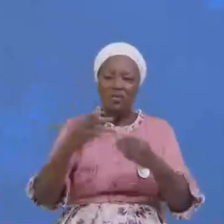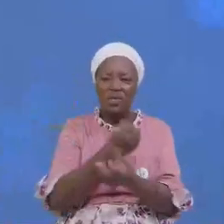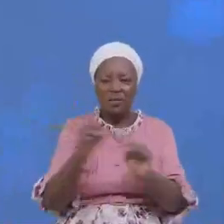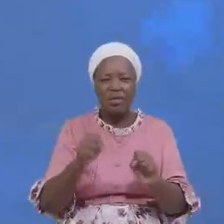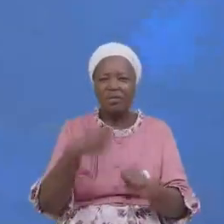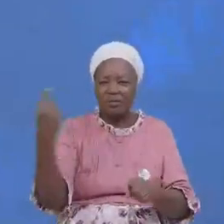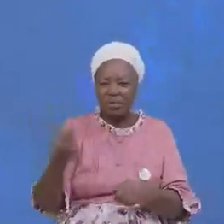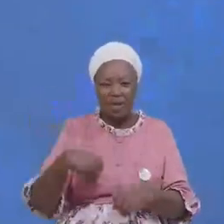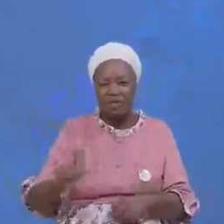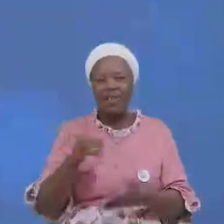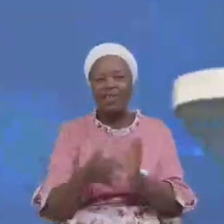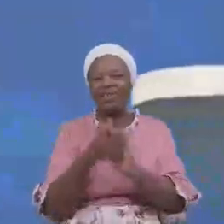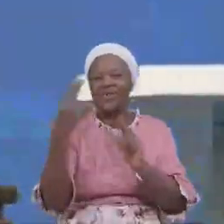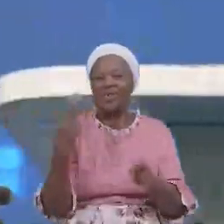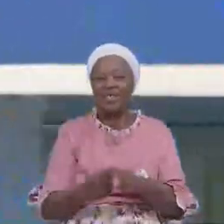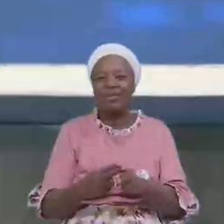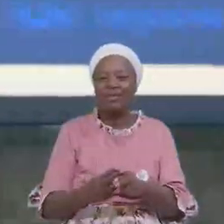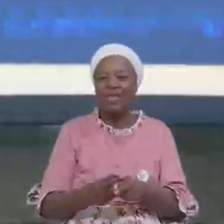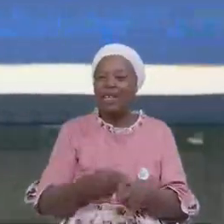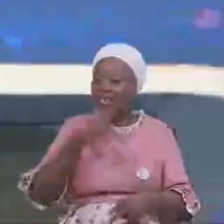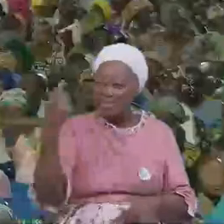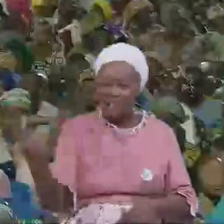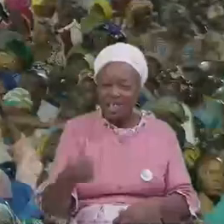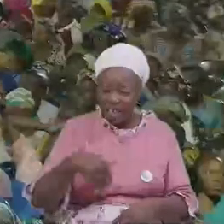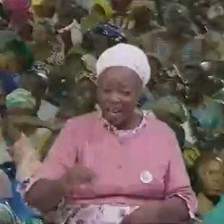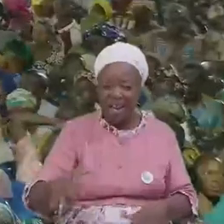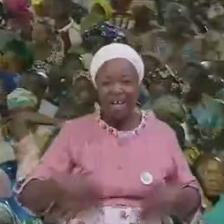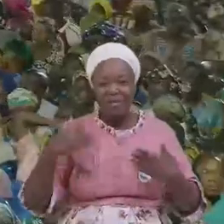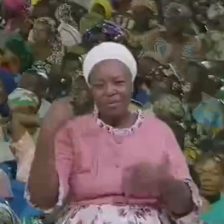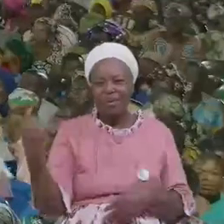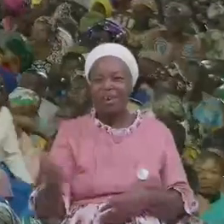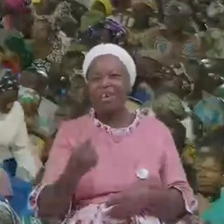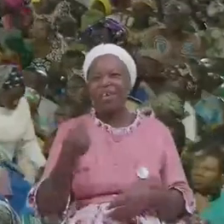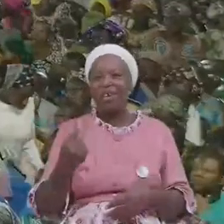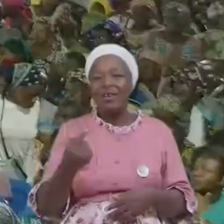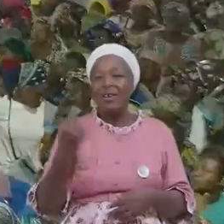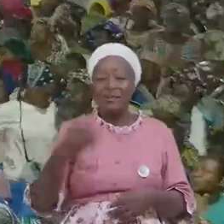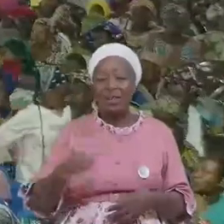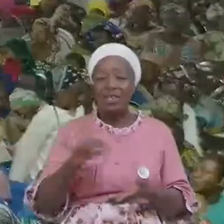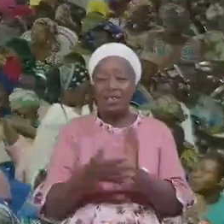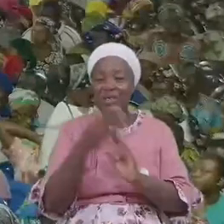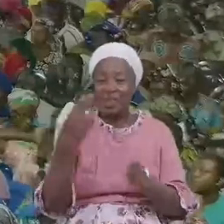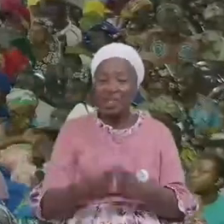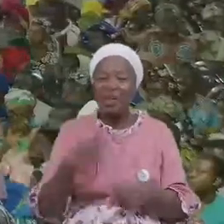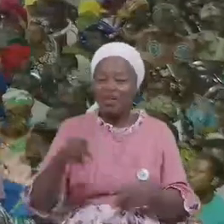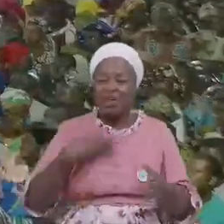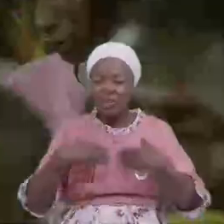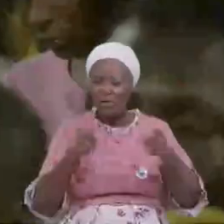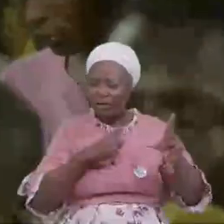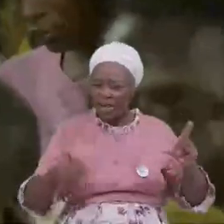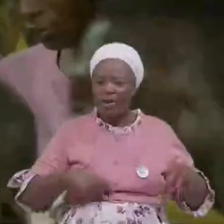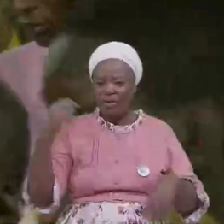toujours. La vie éternelle pour toujours. La joie du Seigneur pour